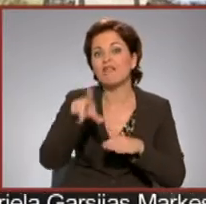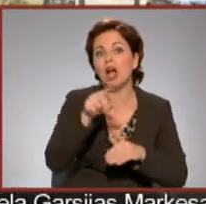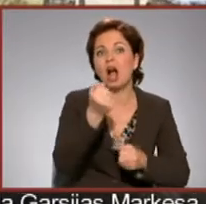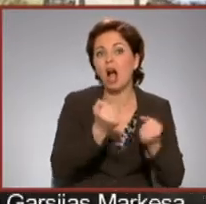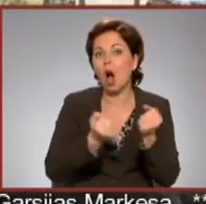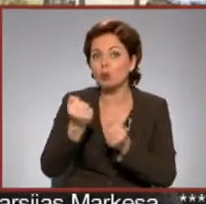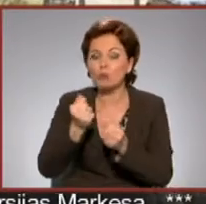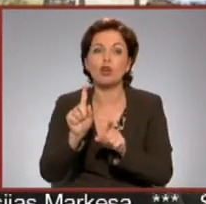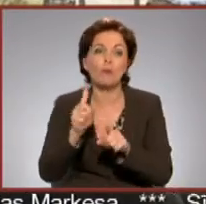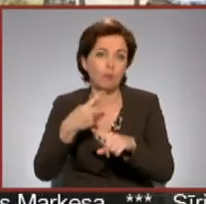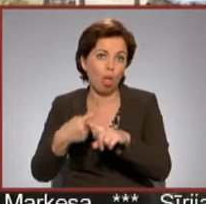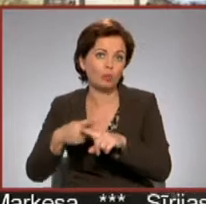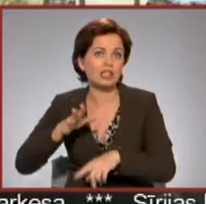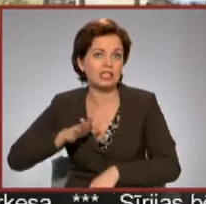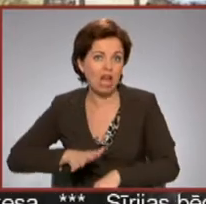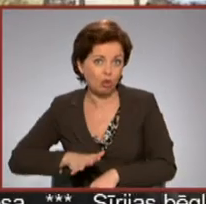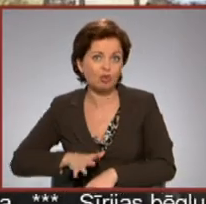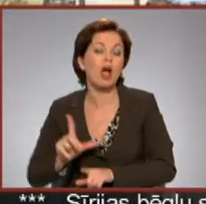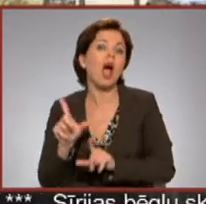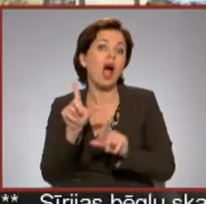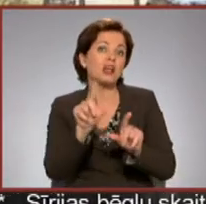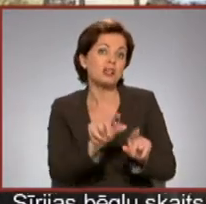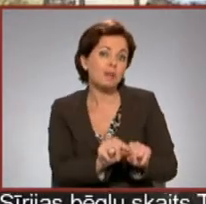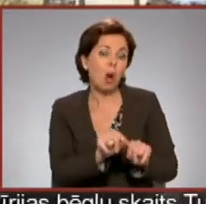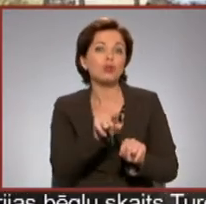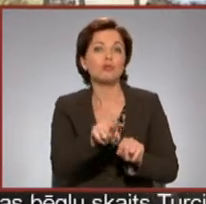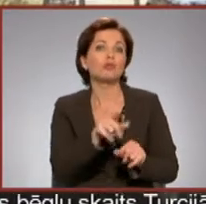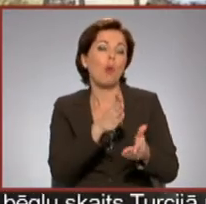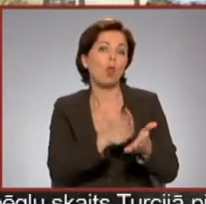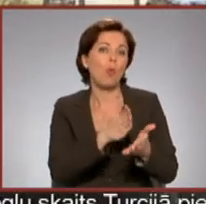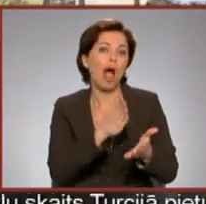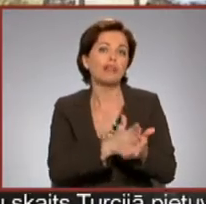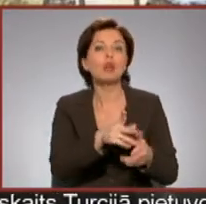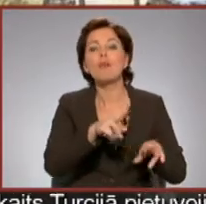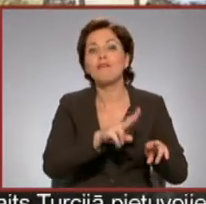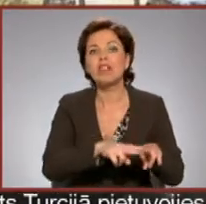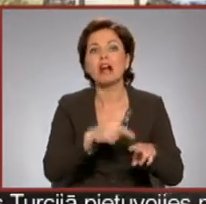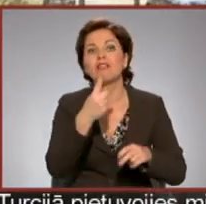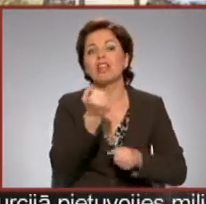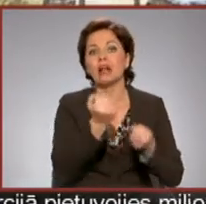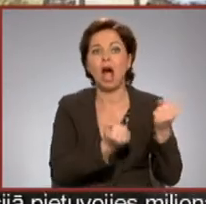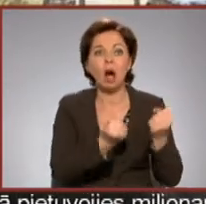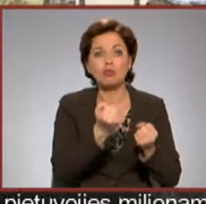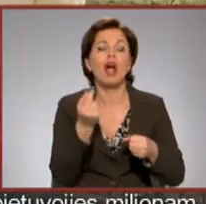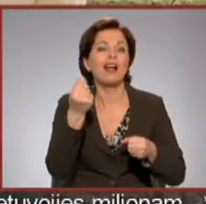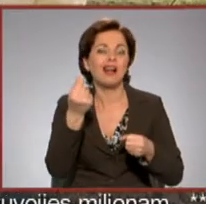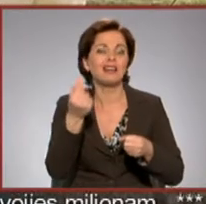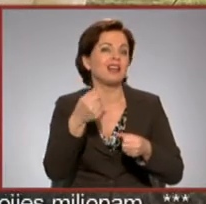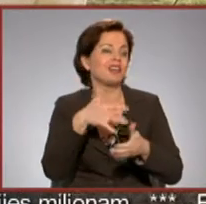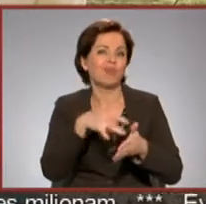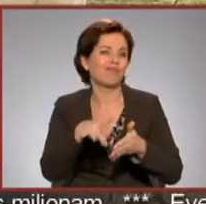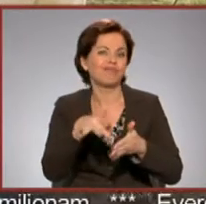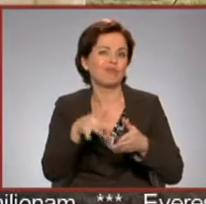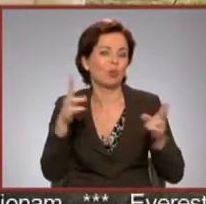ir arī cietušie. Aizbraucām uz notikumu vietu. Konstatējām, ka ir viena automašīna, kas jau ir principā gandrīz nodegusi.